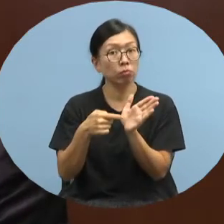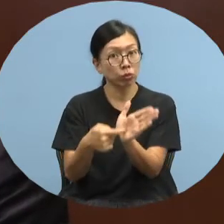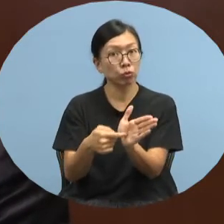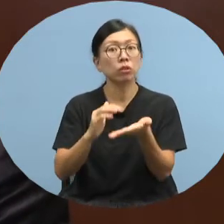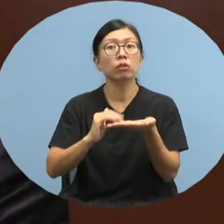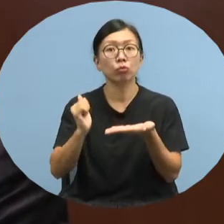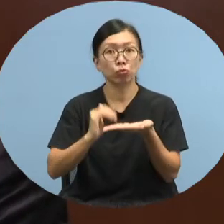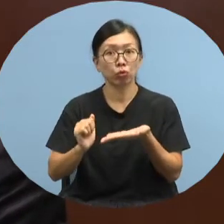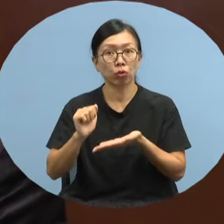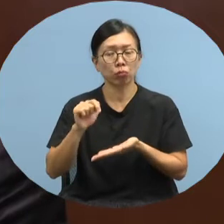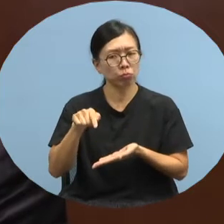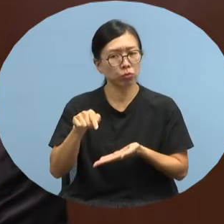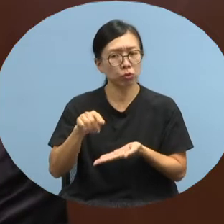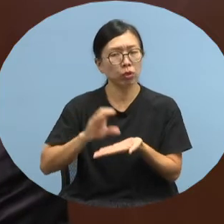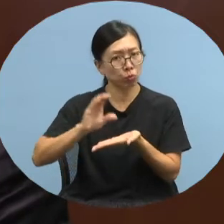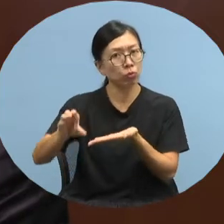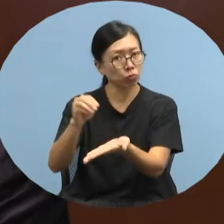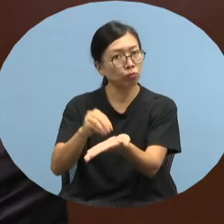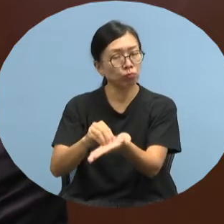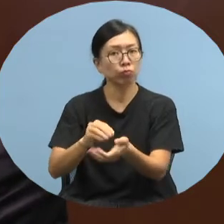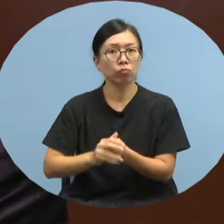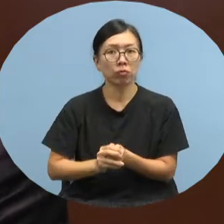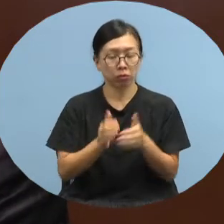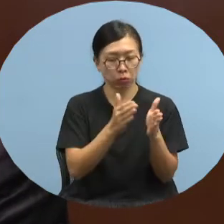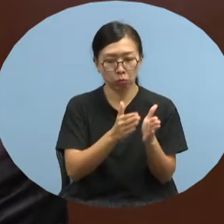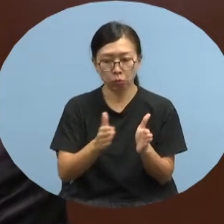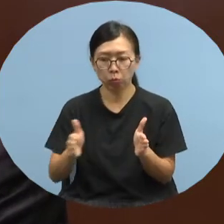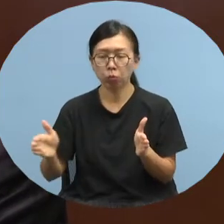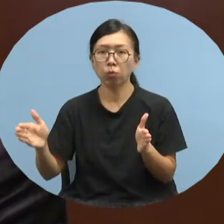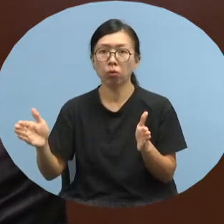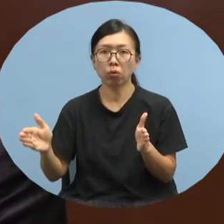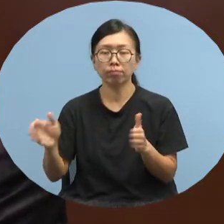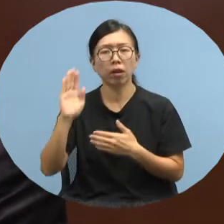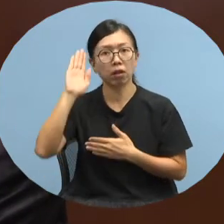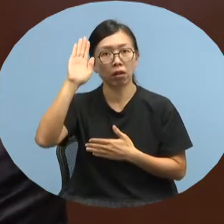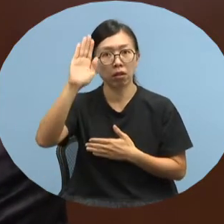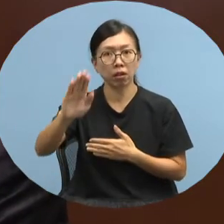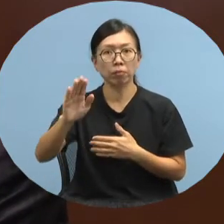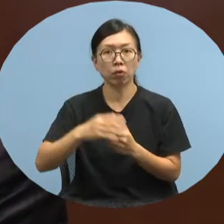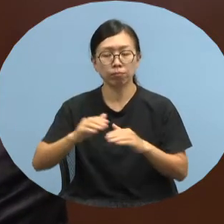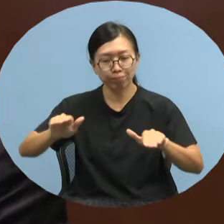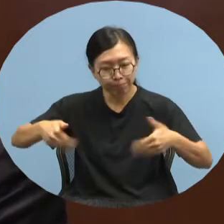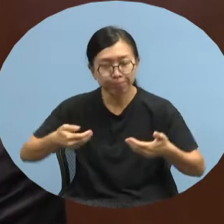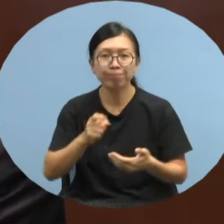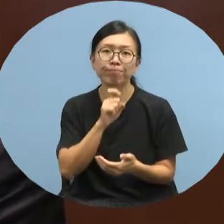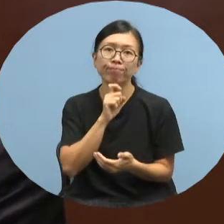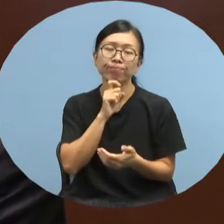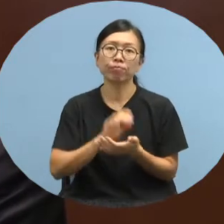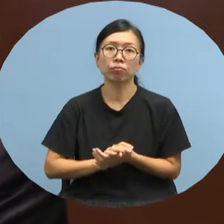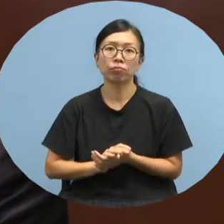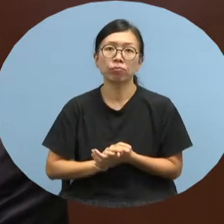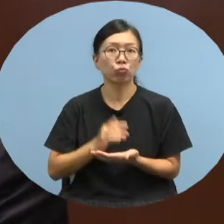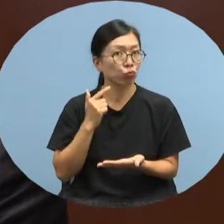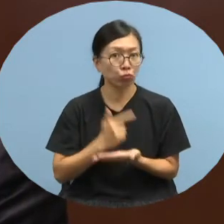這個是一個投資的安排，在過程裏面是期望是有所回報，亦都最重